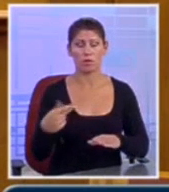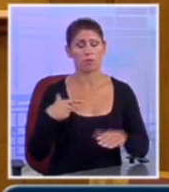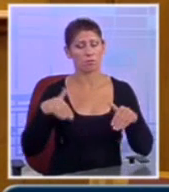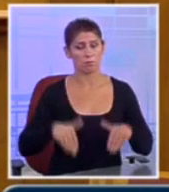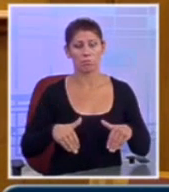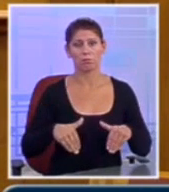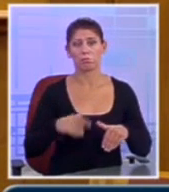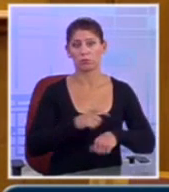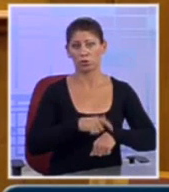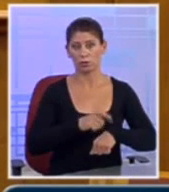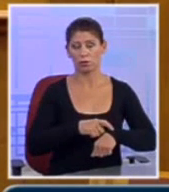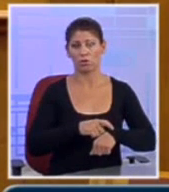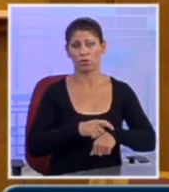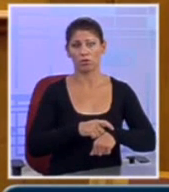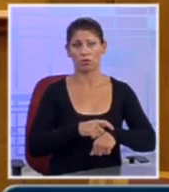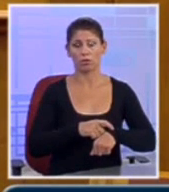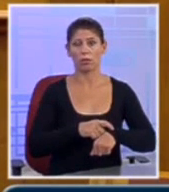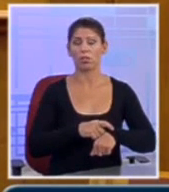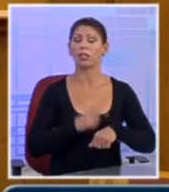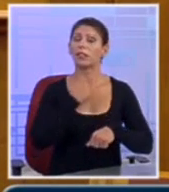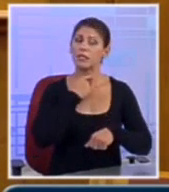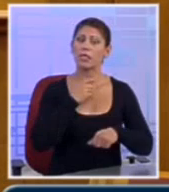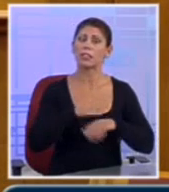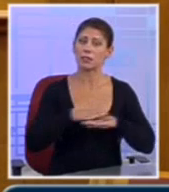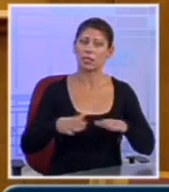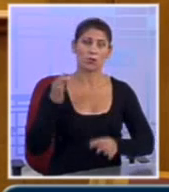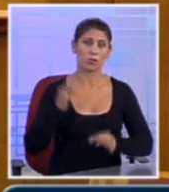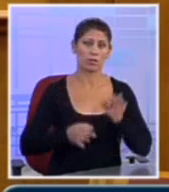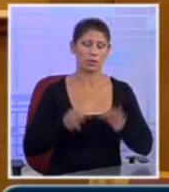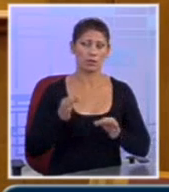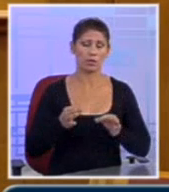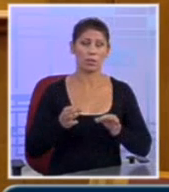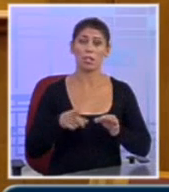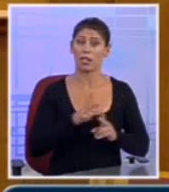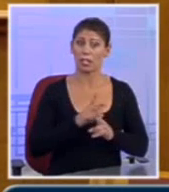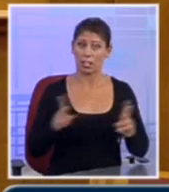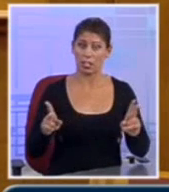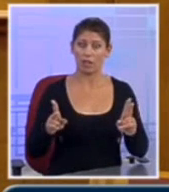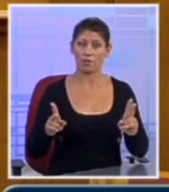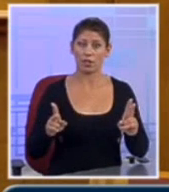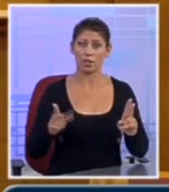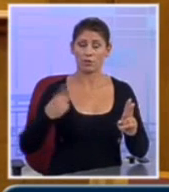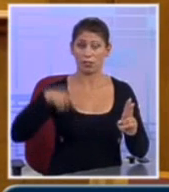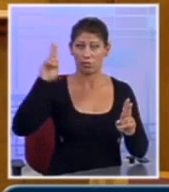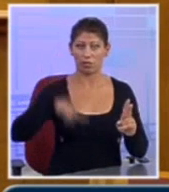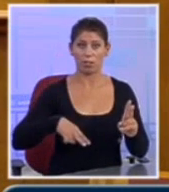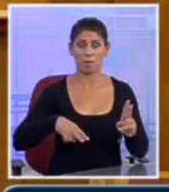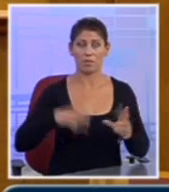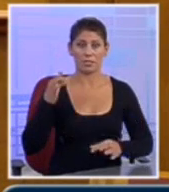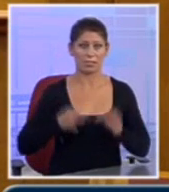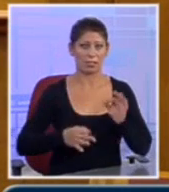χρόνο και τις ανάγκες ολοκλήρωσης της συζήτησης. Είναι σαφές από την διήμερη αυτή η